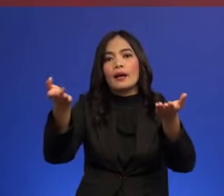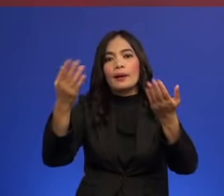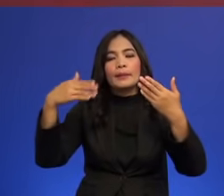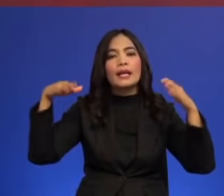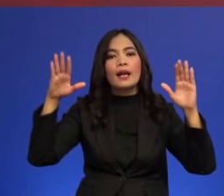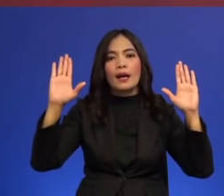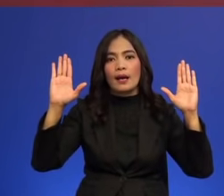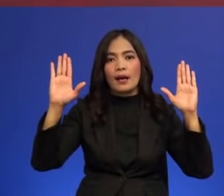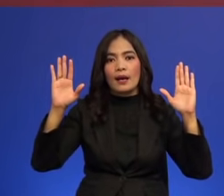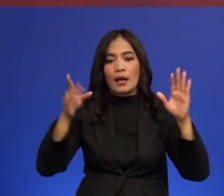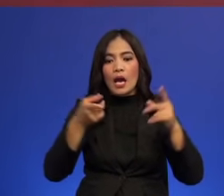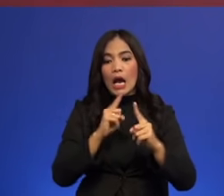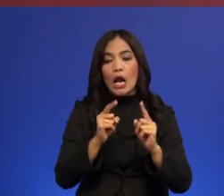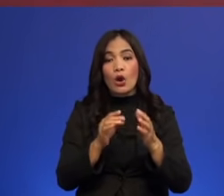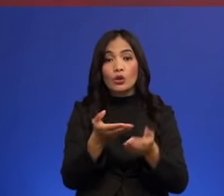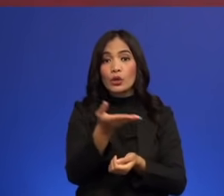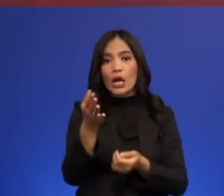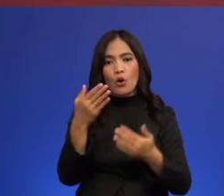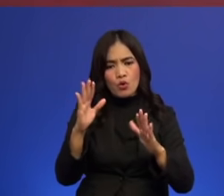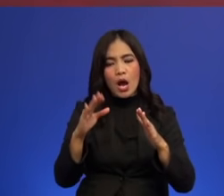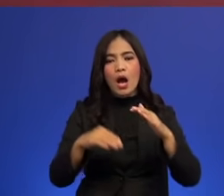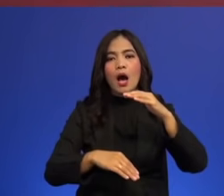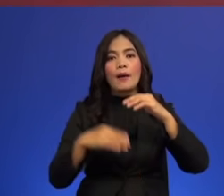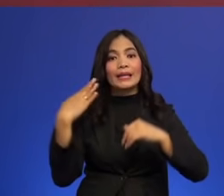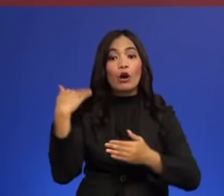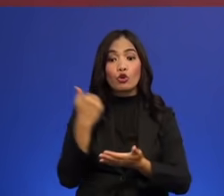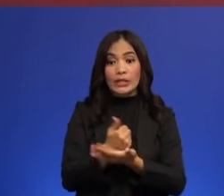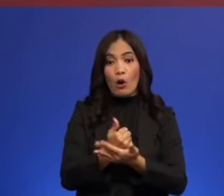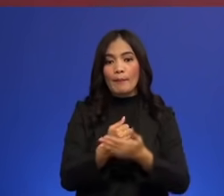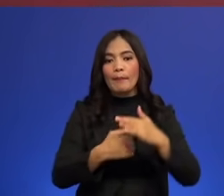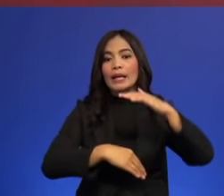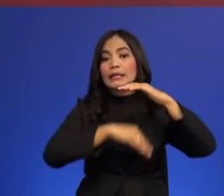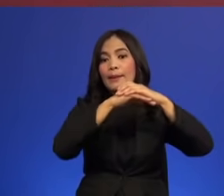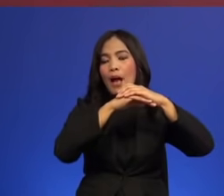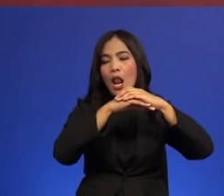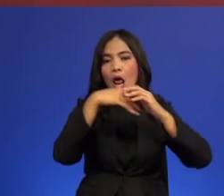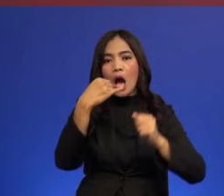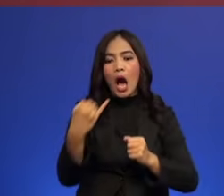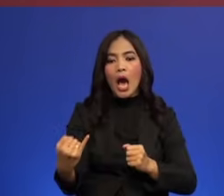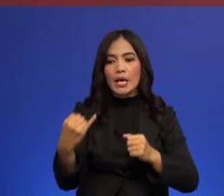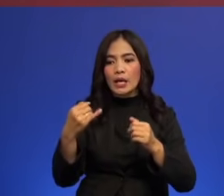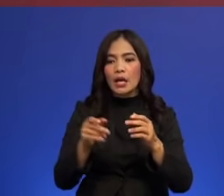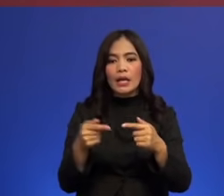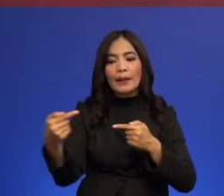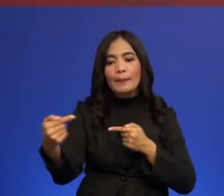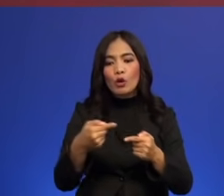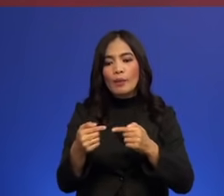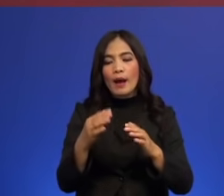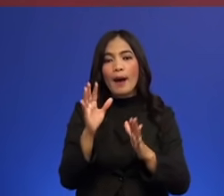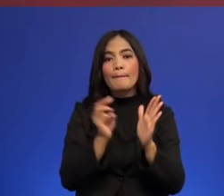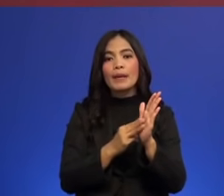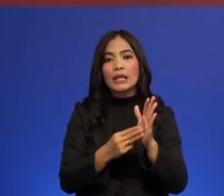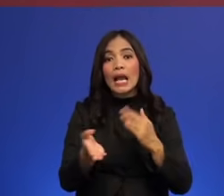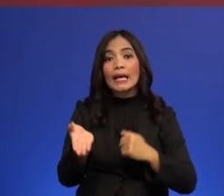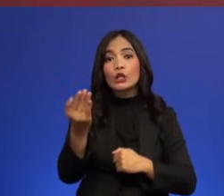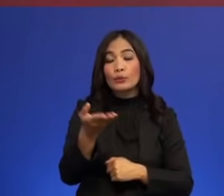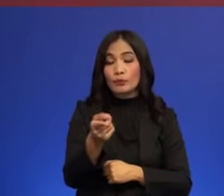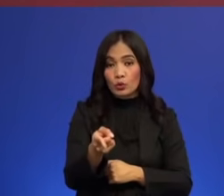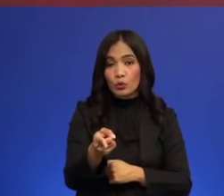saudara sudah maksimal bertanggung jawab, apa akhir dari pergumulan persoalan